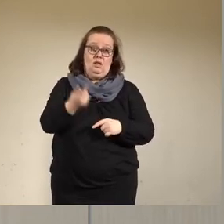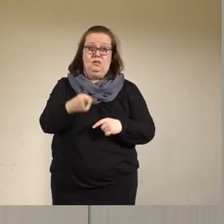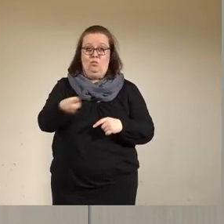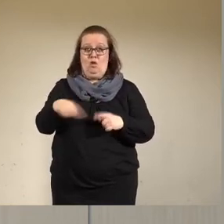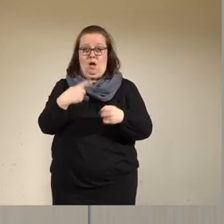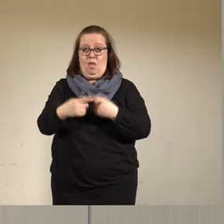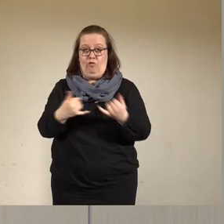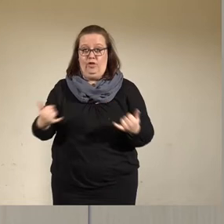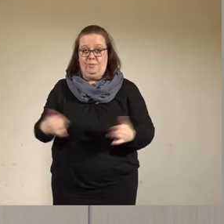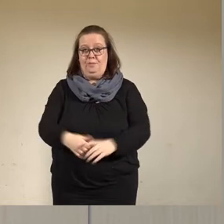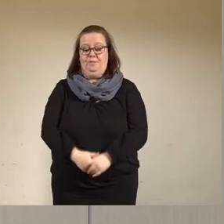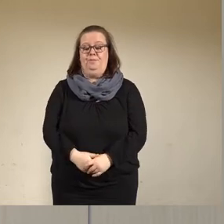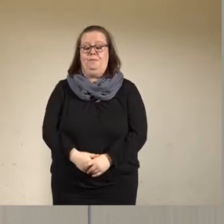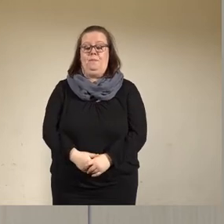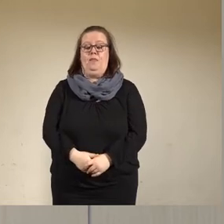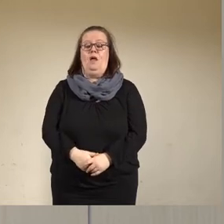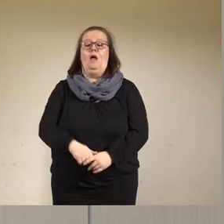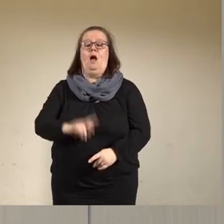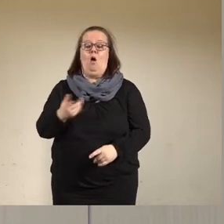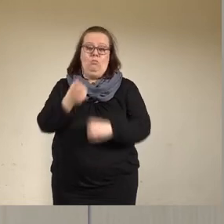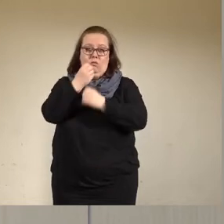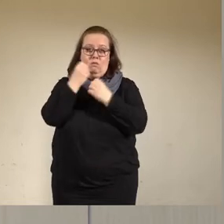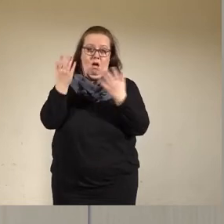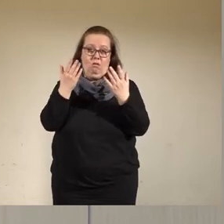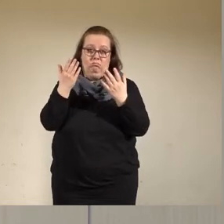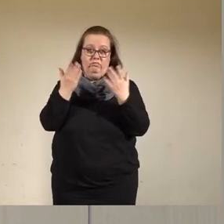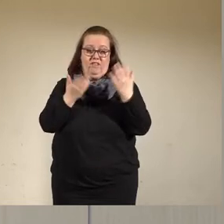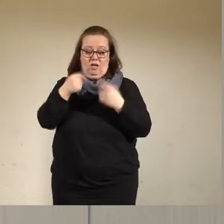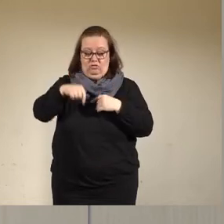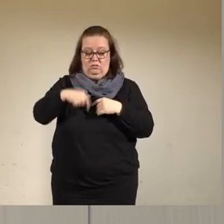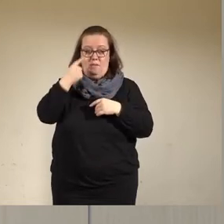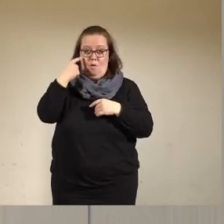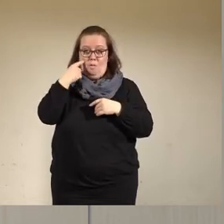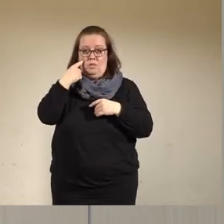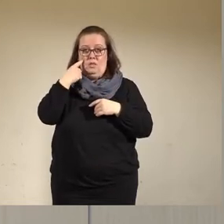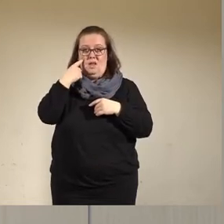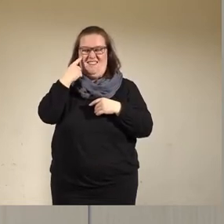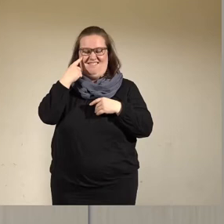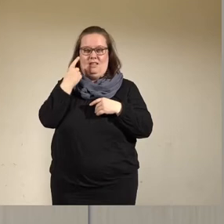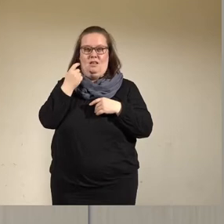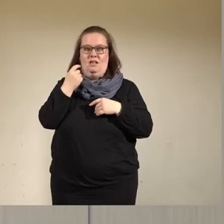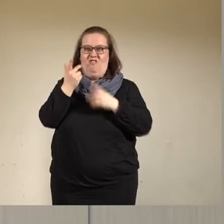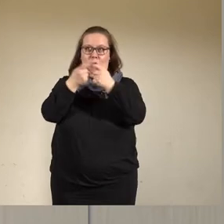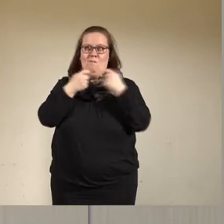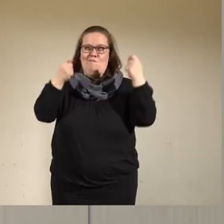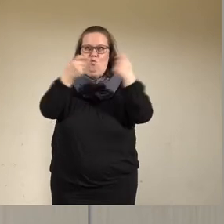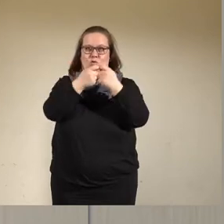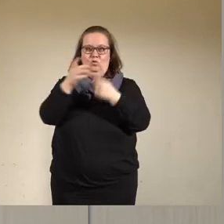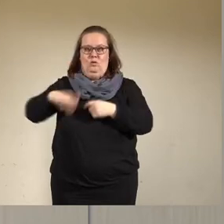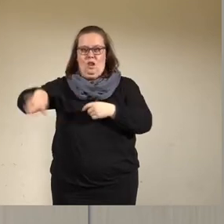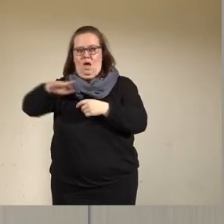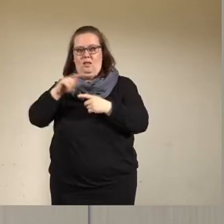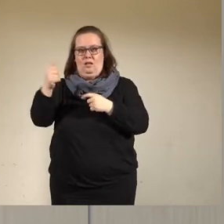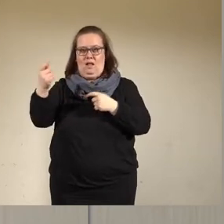Monate. Zudem dürfte es jedem klar sein, dass die derzeit weit geöffneten Geldschleusen des Bundes und des